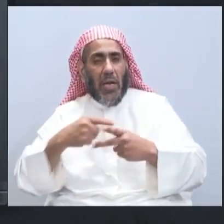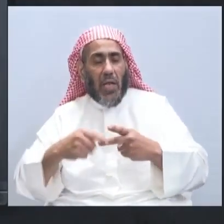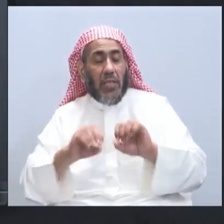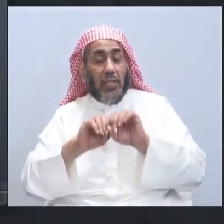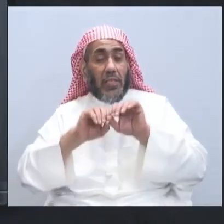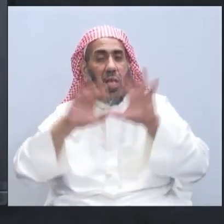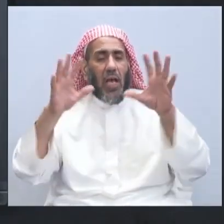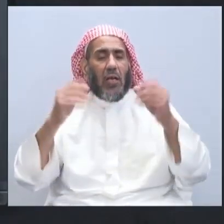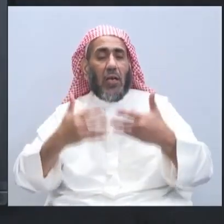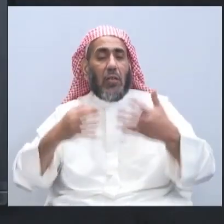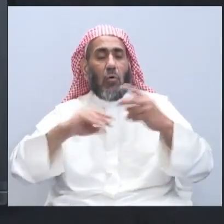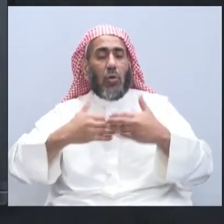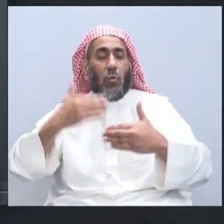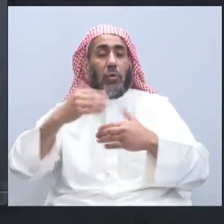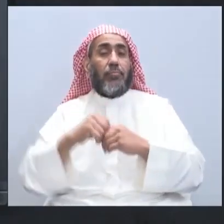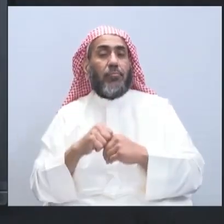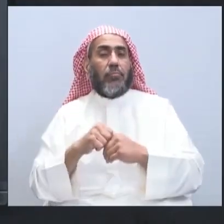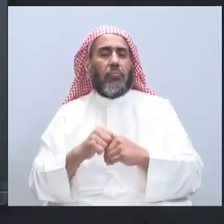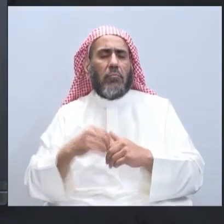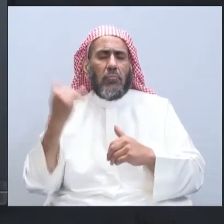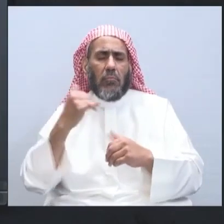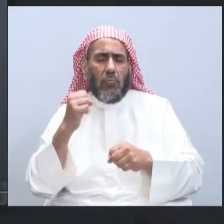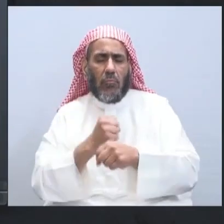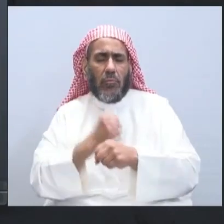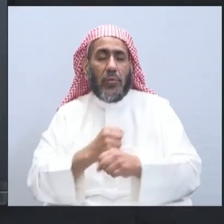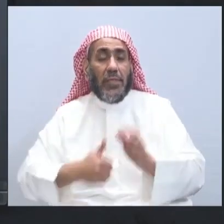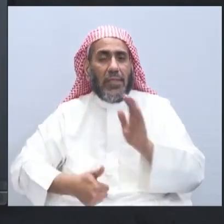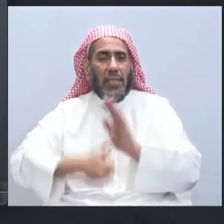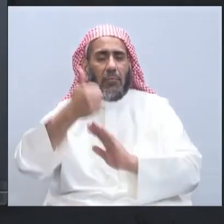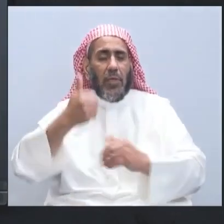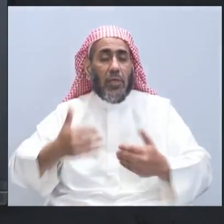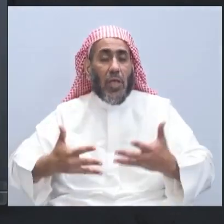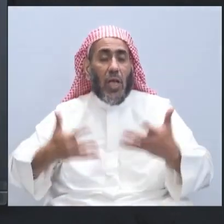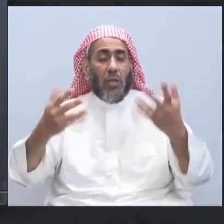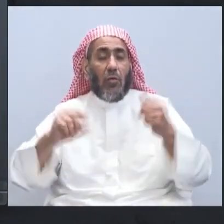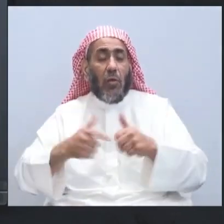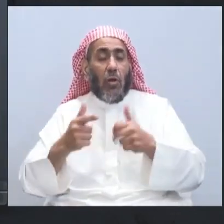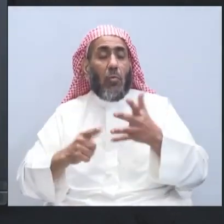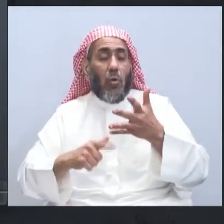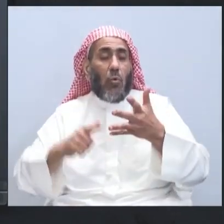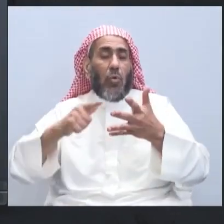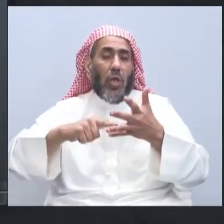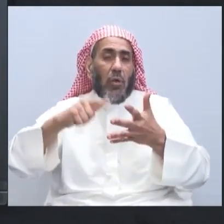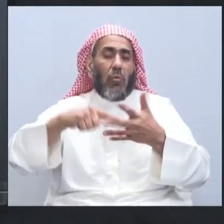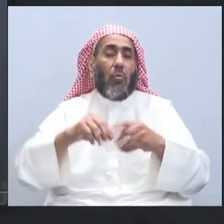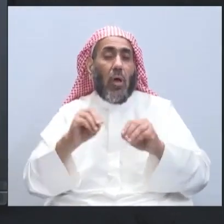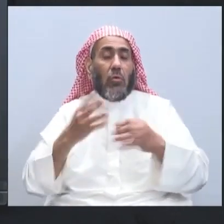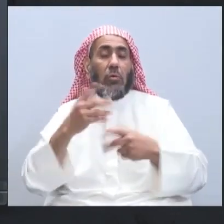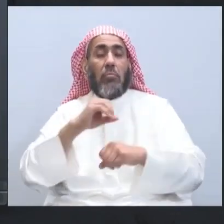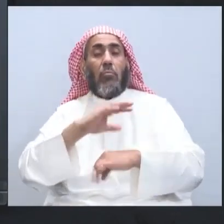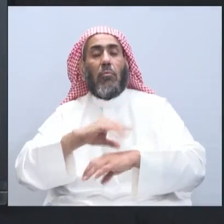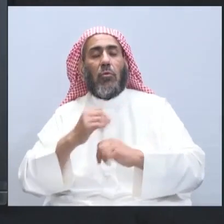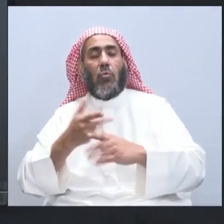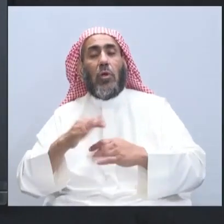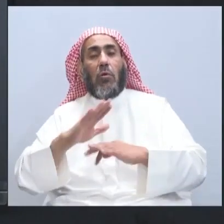ازدهار الادب وتطوره وايضا يعني اهم العوامل التي ساهمت على على ازدهار الادب ك في المرحله الاولى في مرحله الثاني هذا وصلى الله وسلم